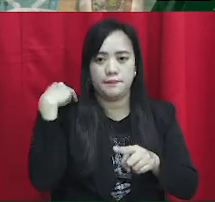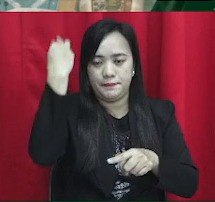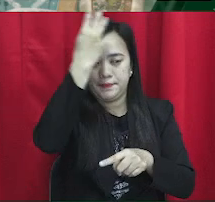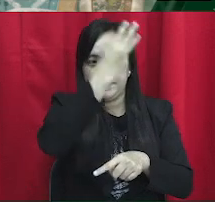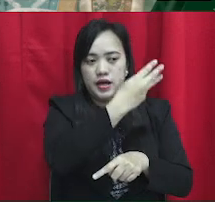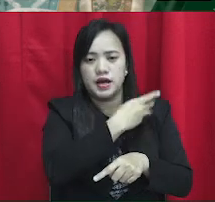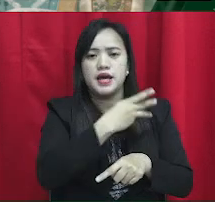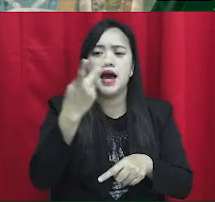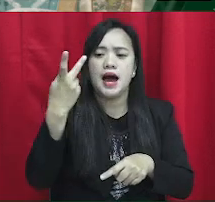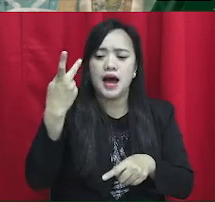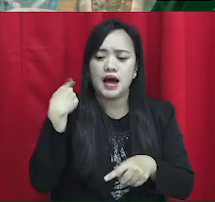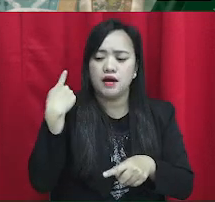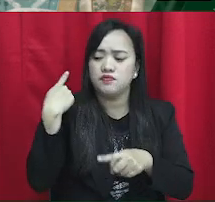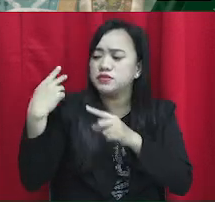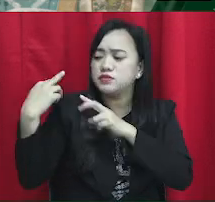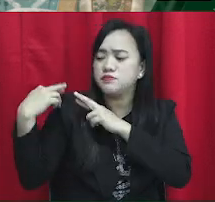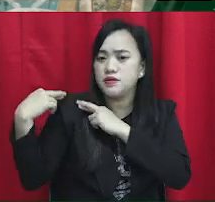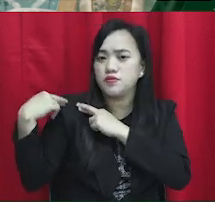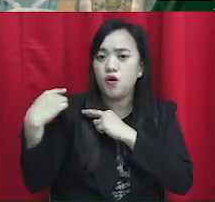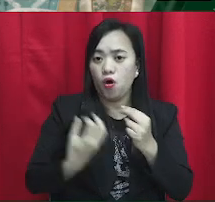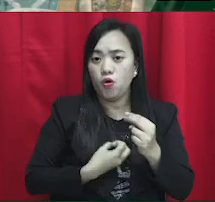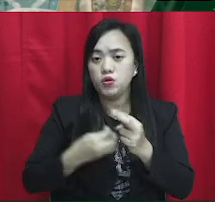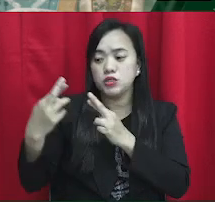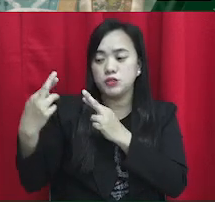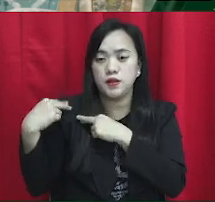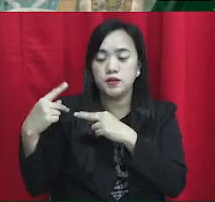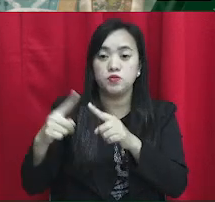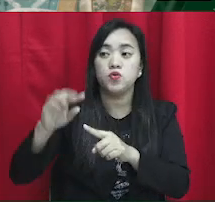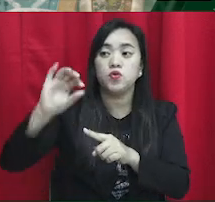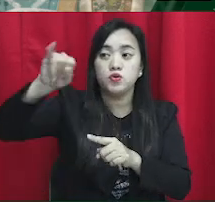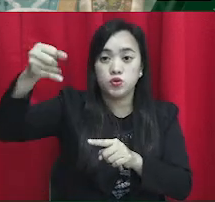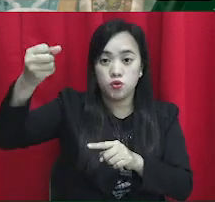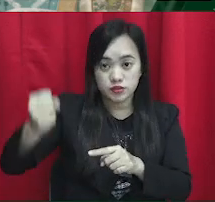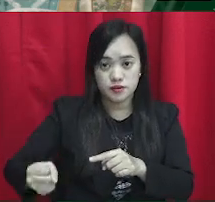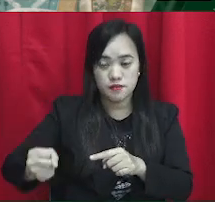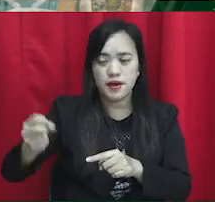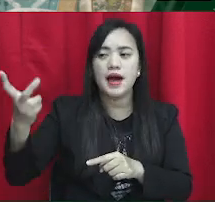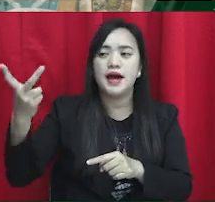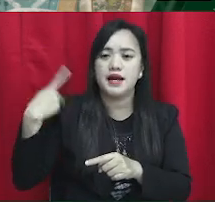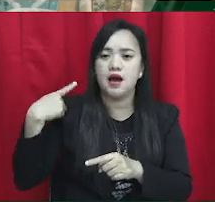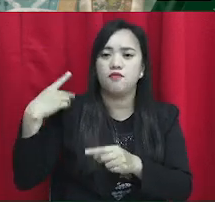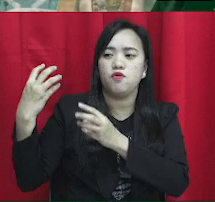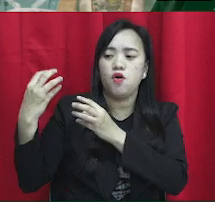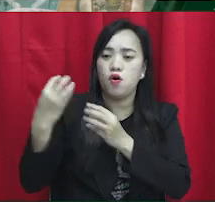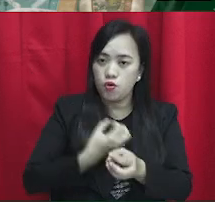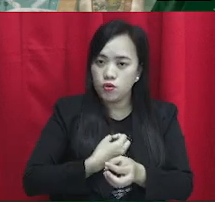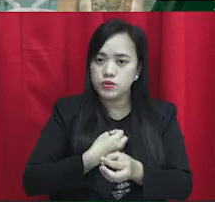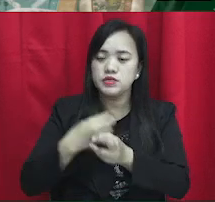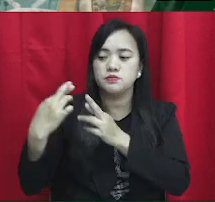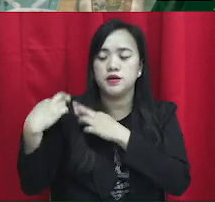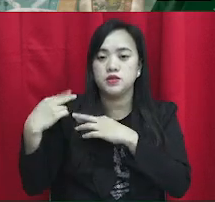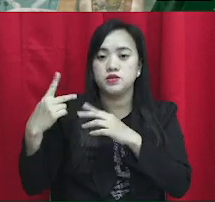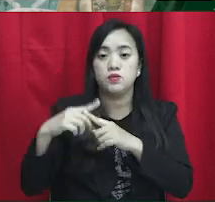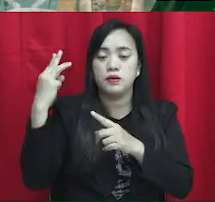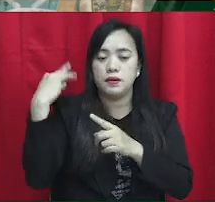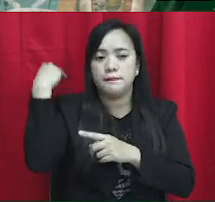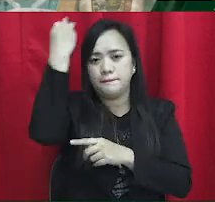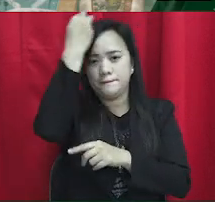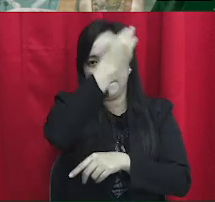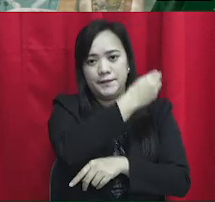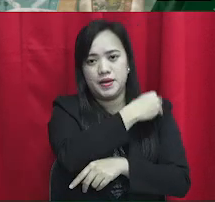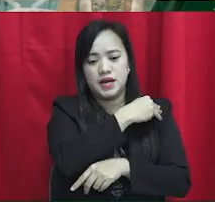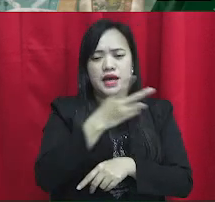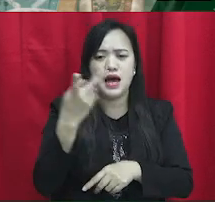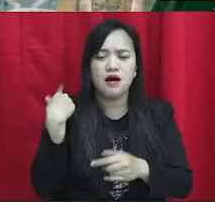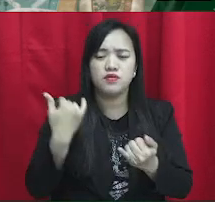iba ang mensahe ng responsibility kay Mary. Now, dito po, marami pwede po natin palawakin yan. Pero dito po, ay atin lamang